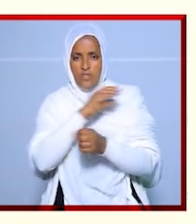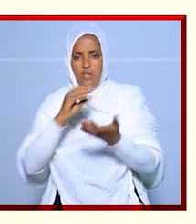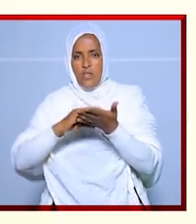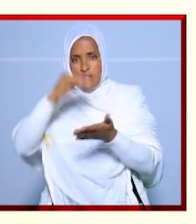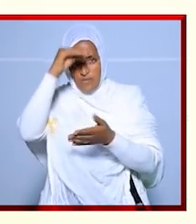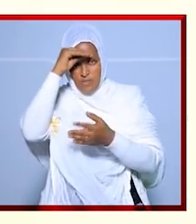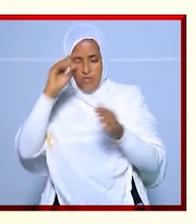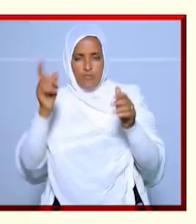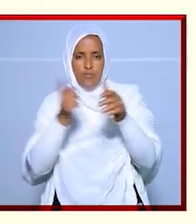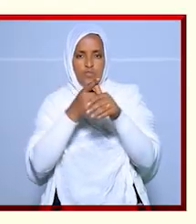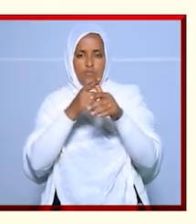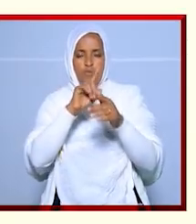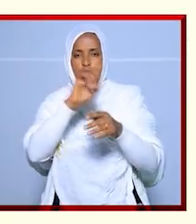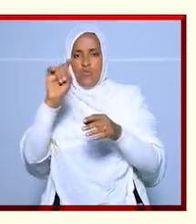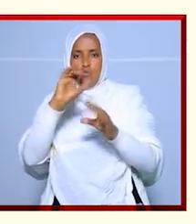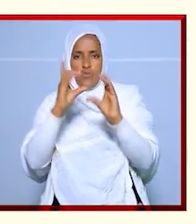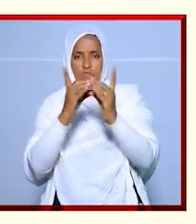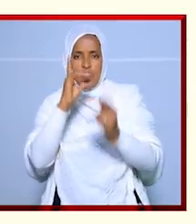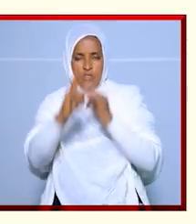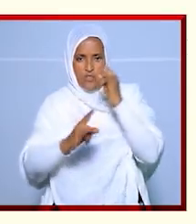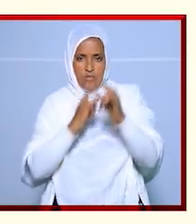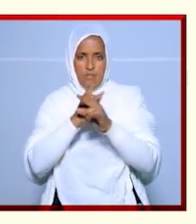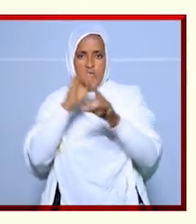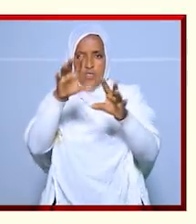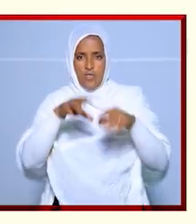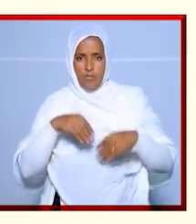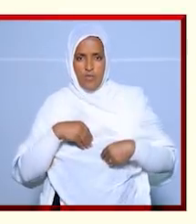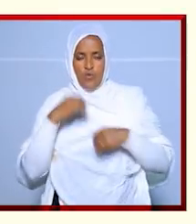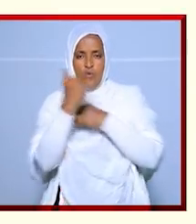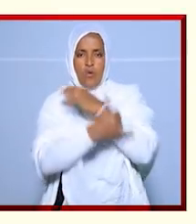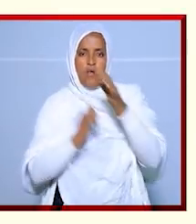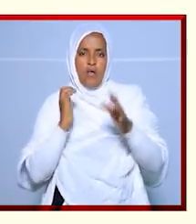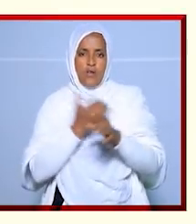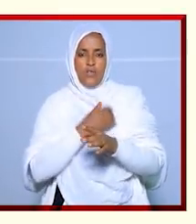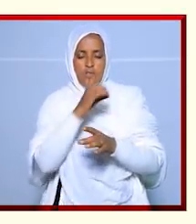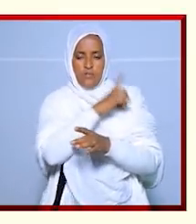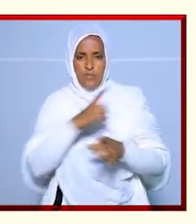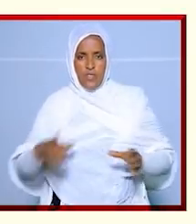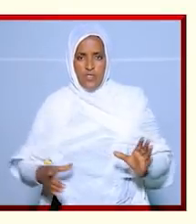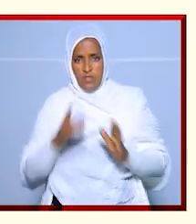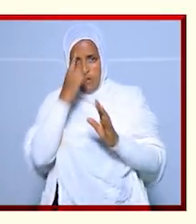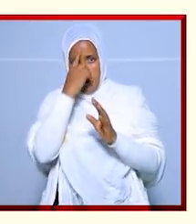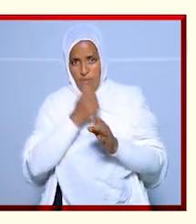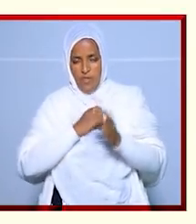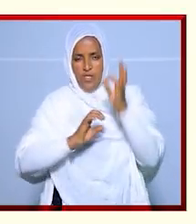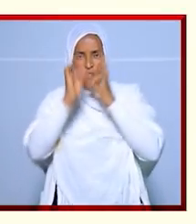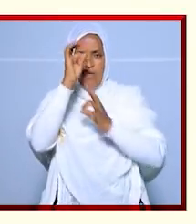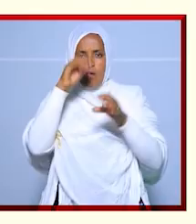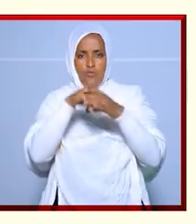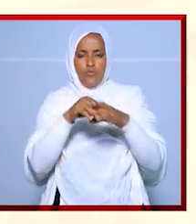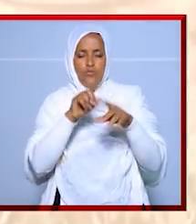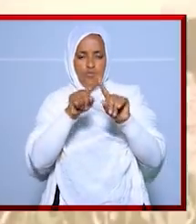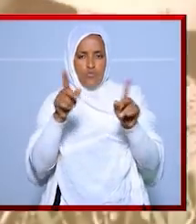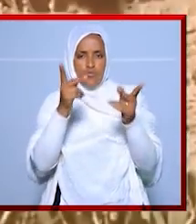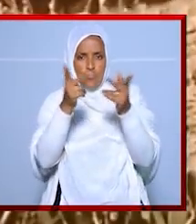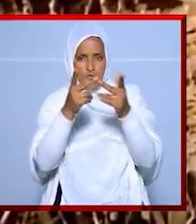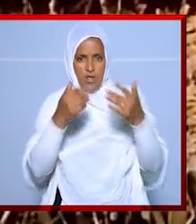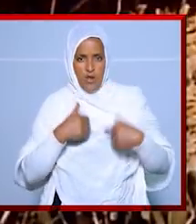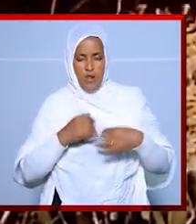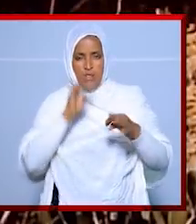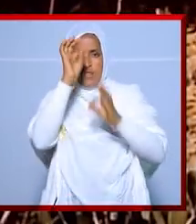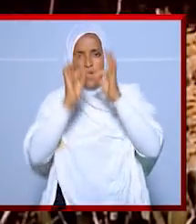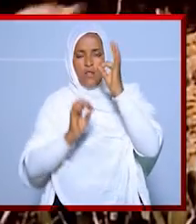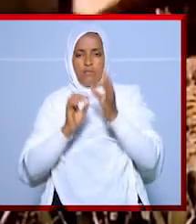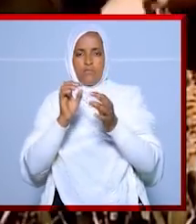እምነትና ትምህርት በመጀመሪያው መቶ ክፍለ ዘመን የተቀበለችው ሀገራችን በክርስትና እምነት ታሪክ ውስጥ ጉልህ ስፍራ